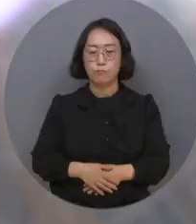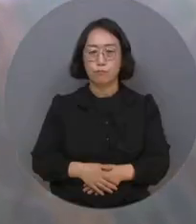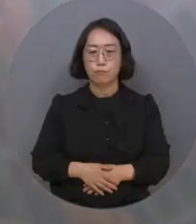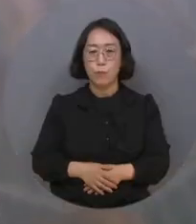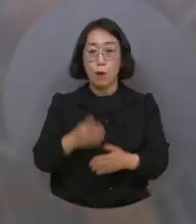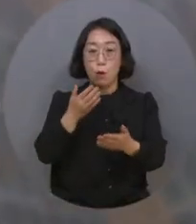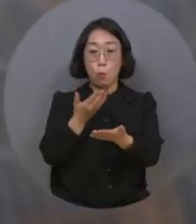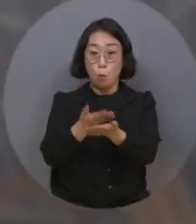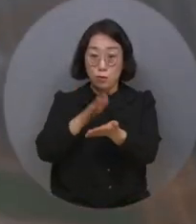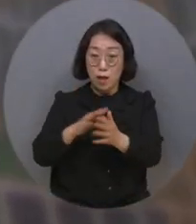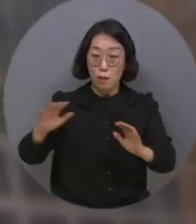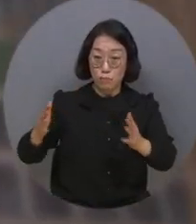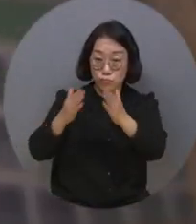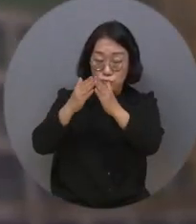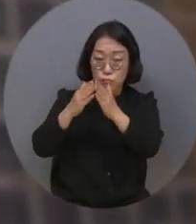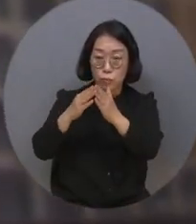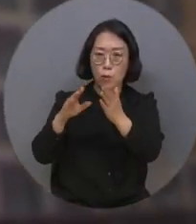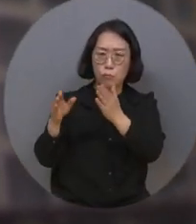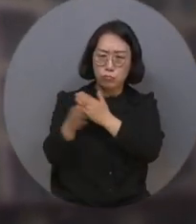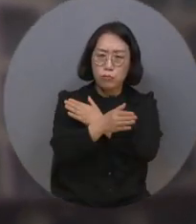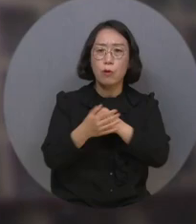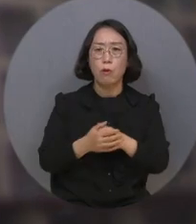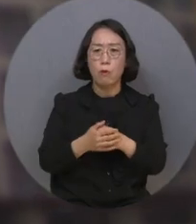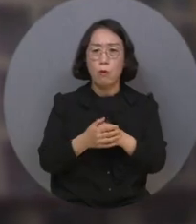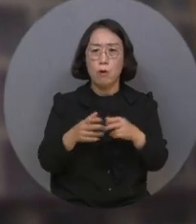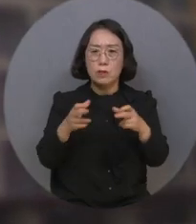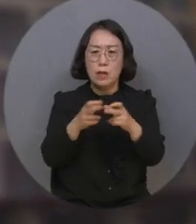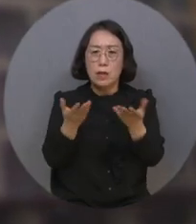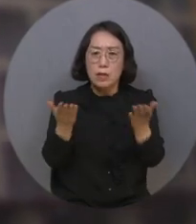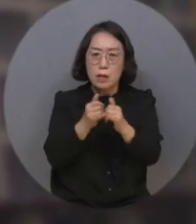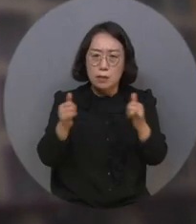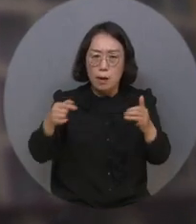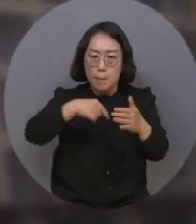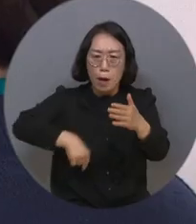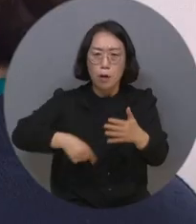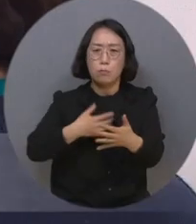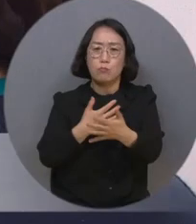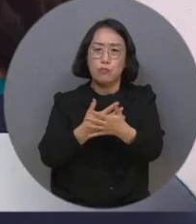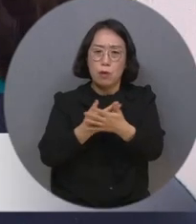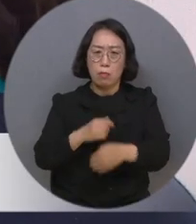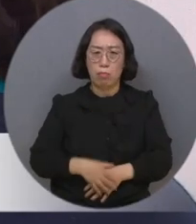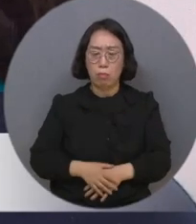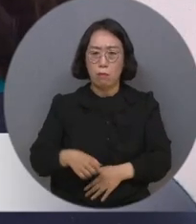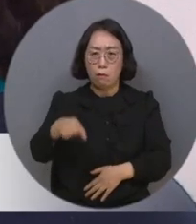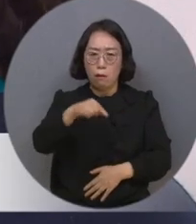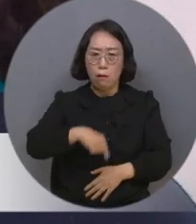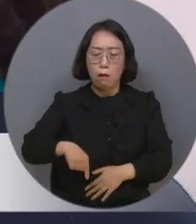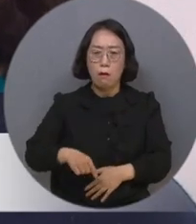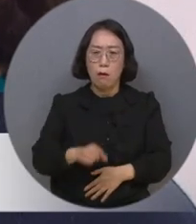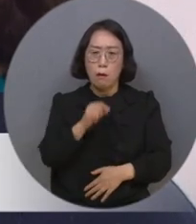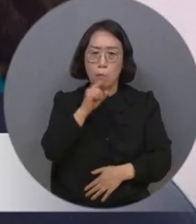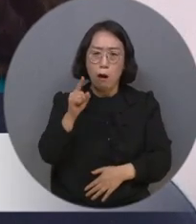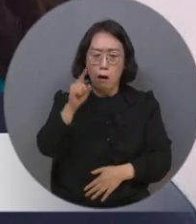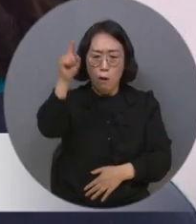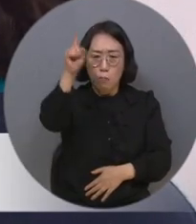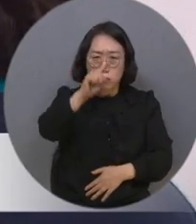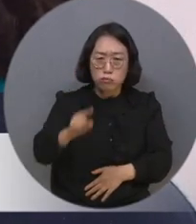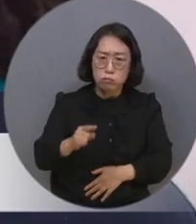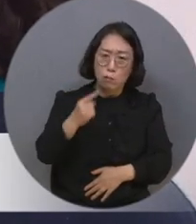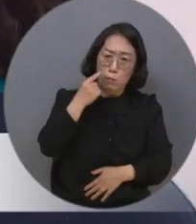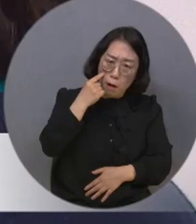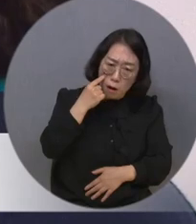공사 이후 장애인 근로자들은 불안감을 호소하는 상황입니다. 건물이 이제 뭐 갈라지고 이렇게